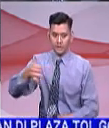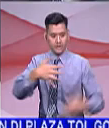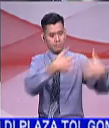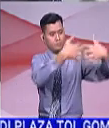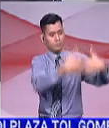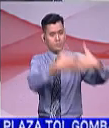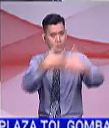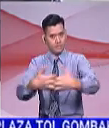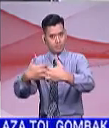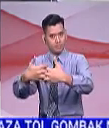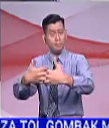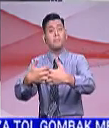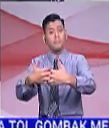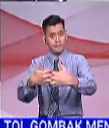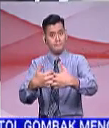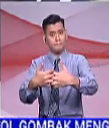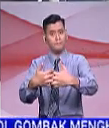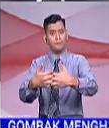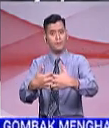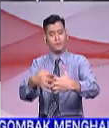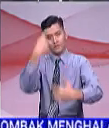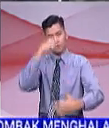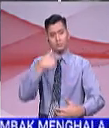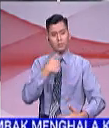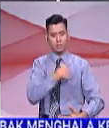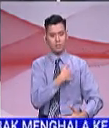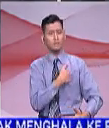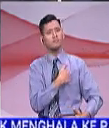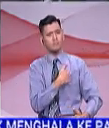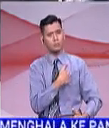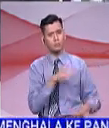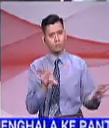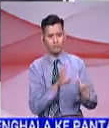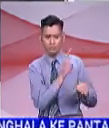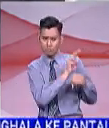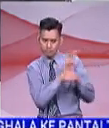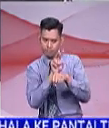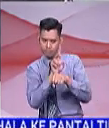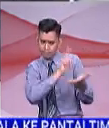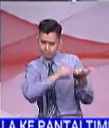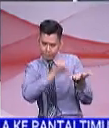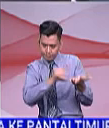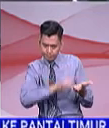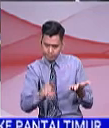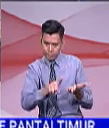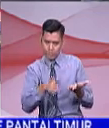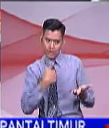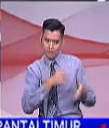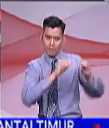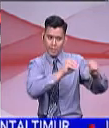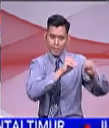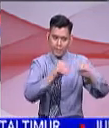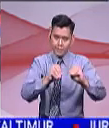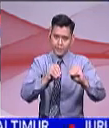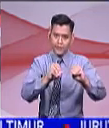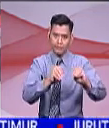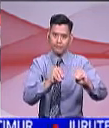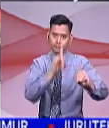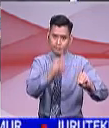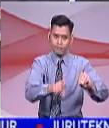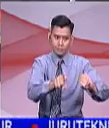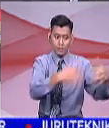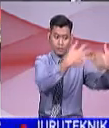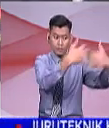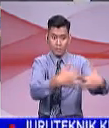kilang-kilang untuk kita share, untuk kita beri engagement untuk supaya